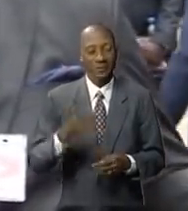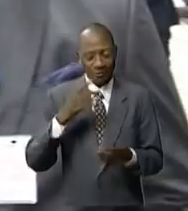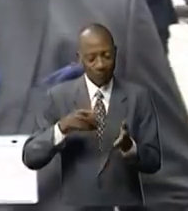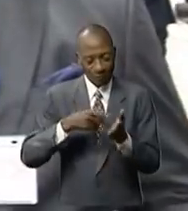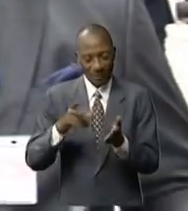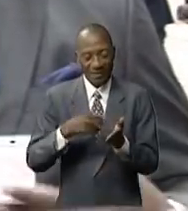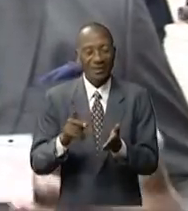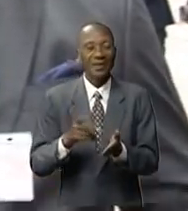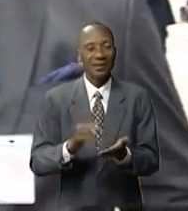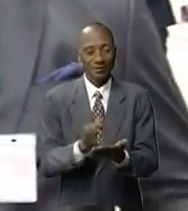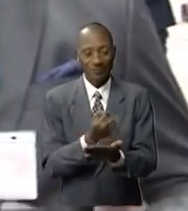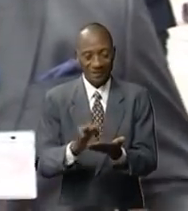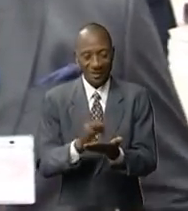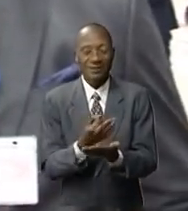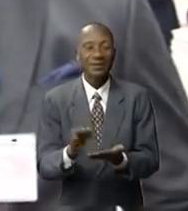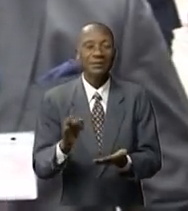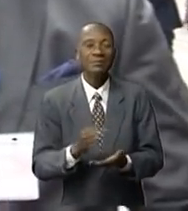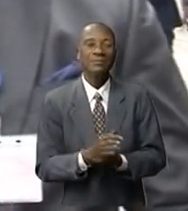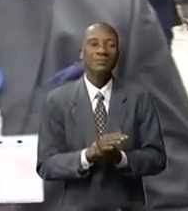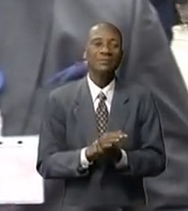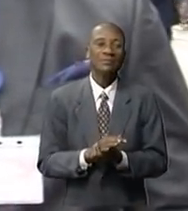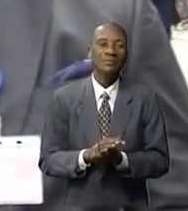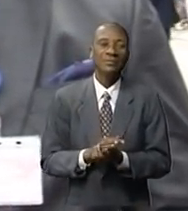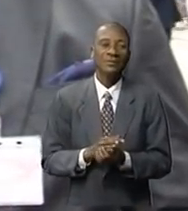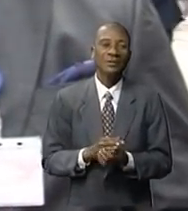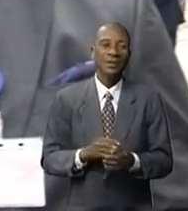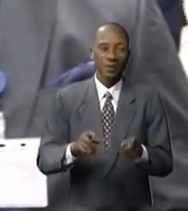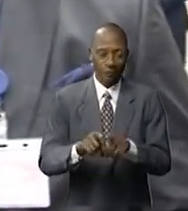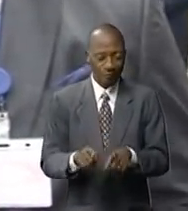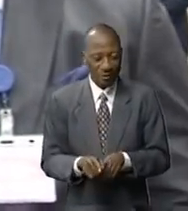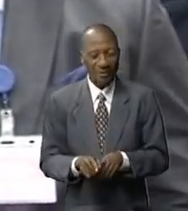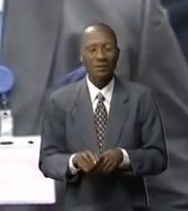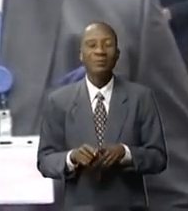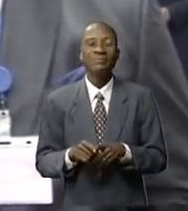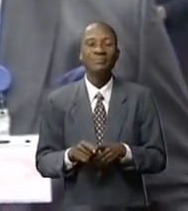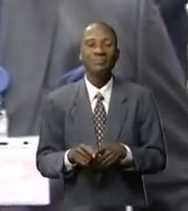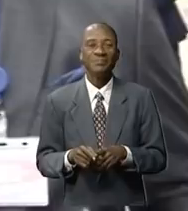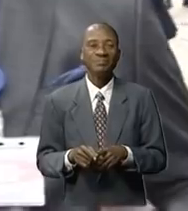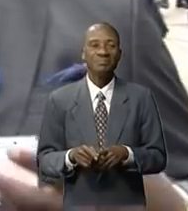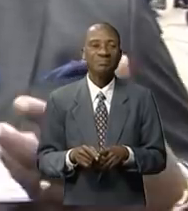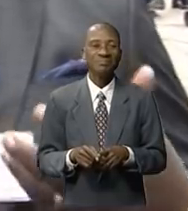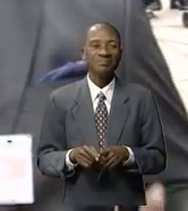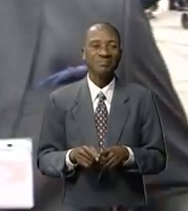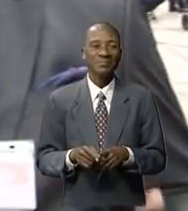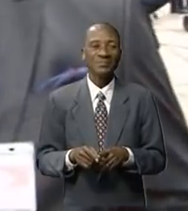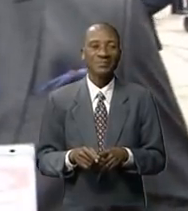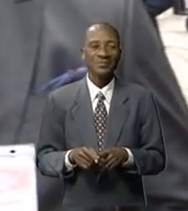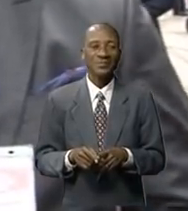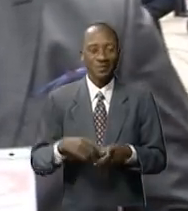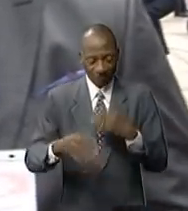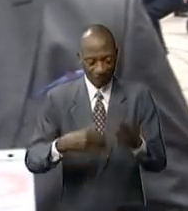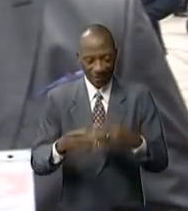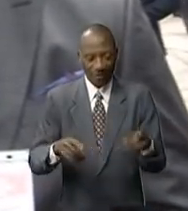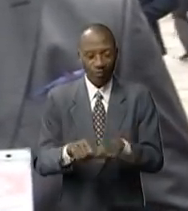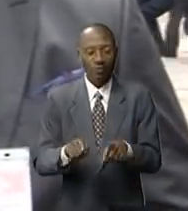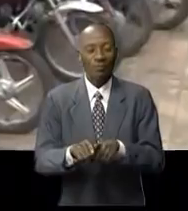couches. Sans les impôts, sans les taxes, sans les redevances, nous imputons l'État de ce moyen de nous offrir des